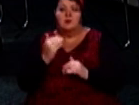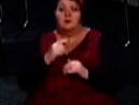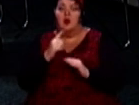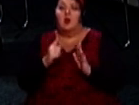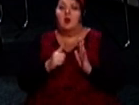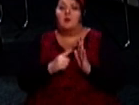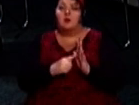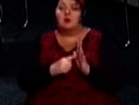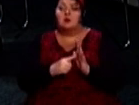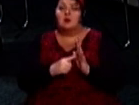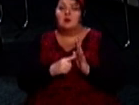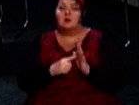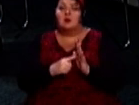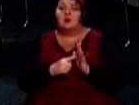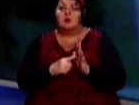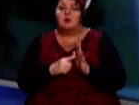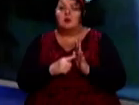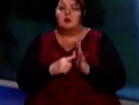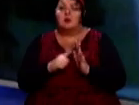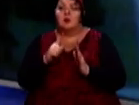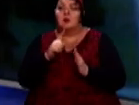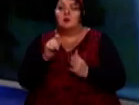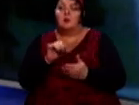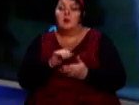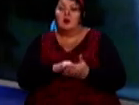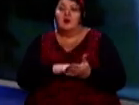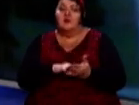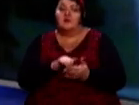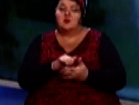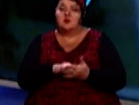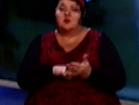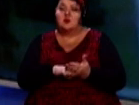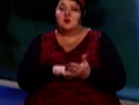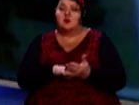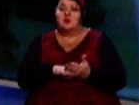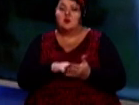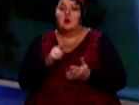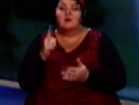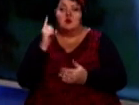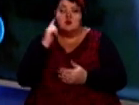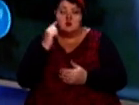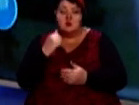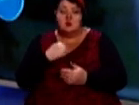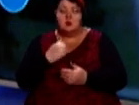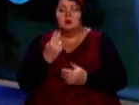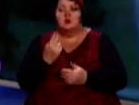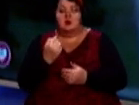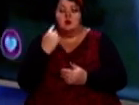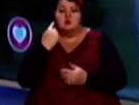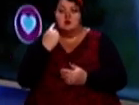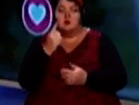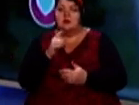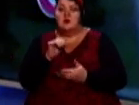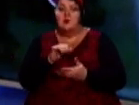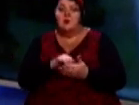По поводу... З приводу... Ви чуєте мене? Чуємо. З